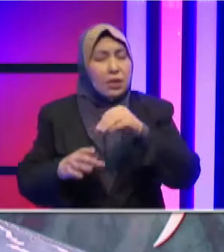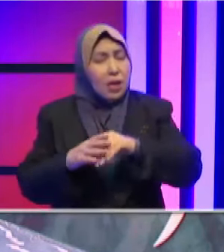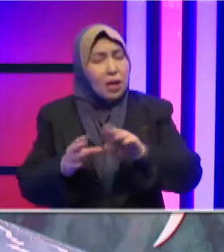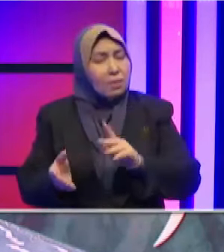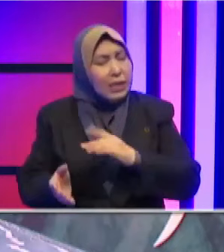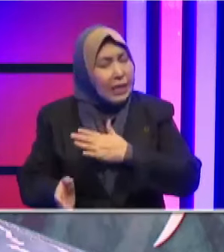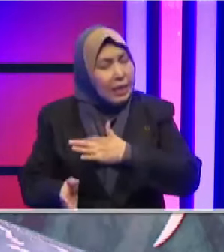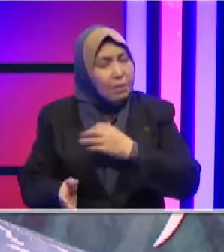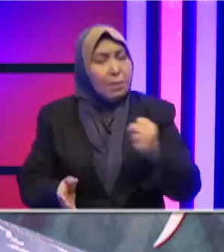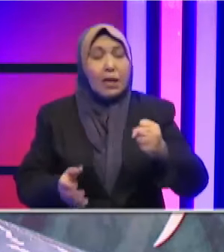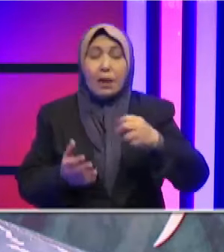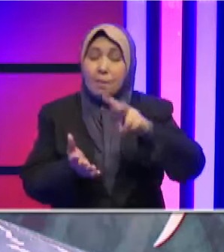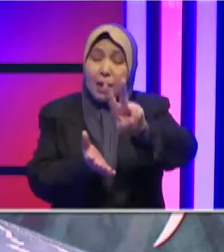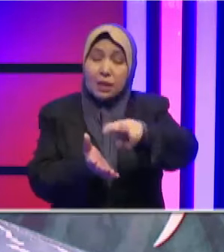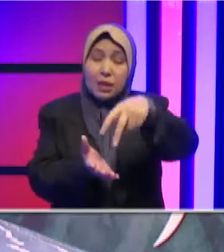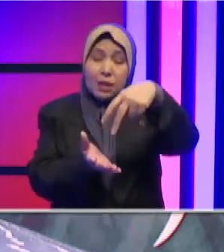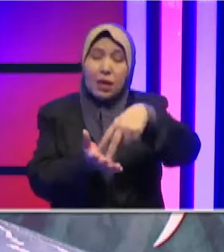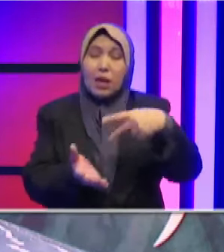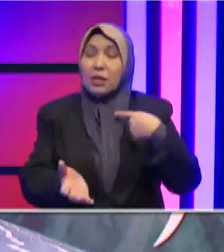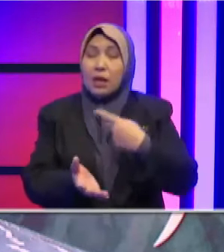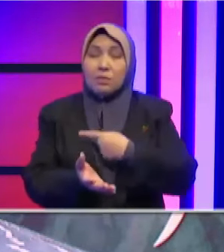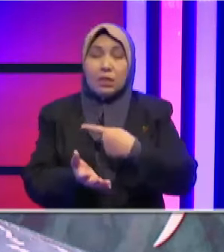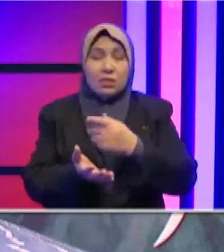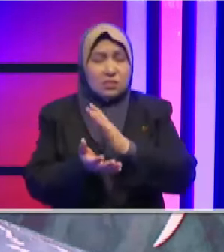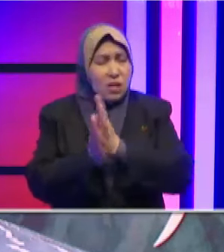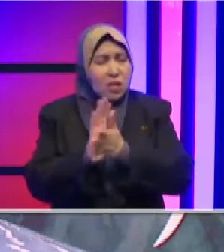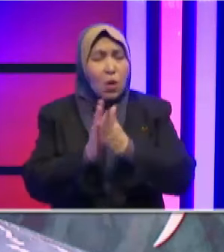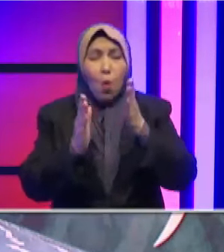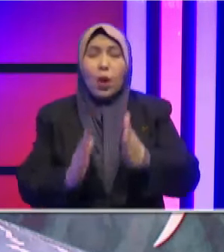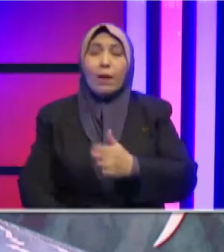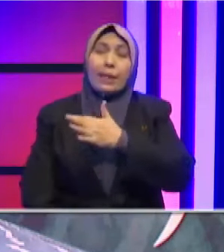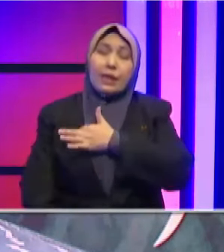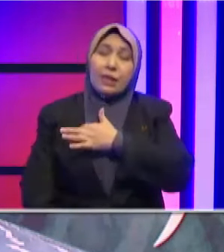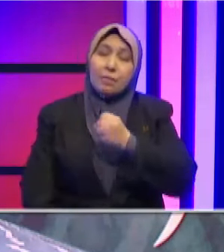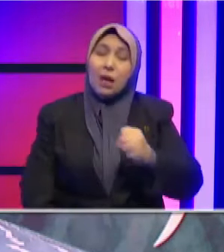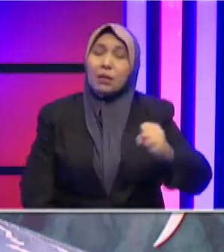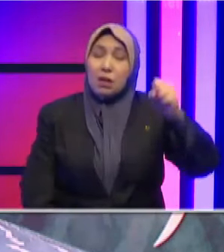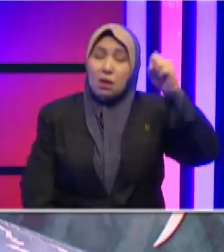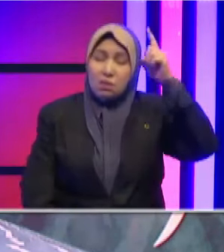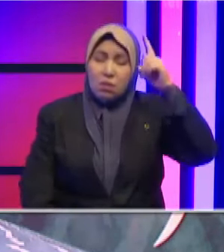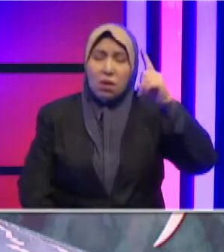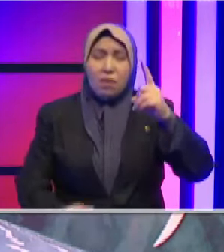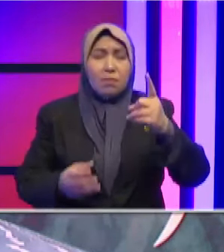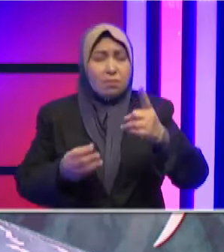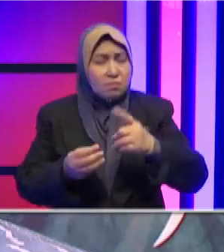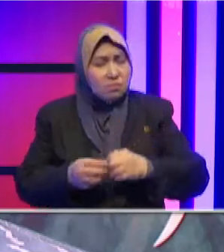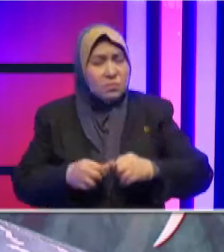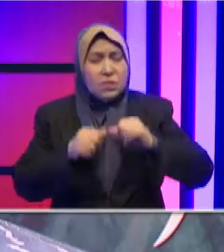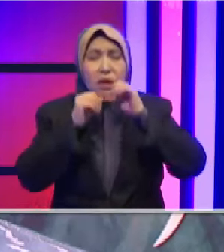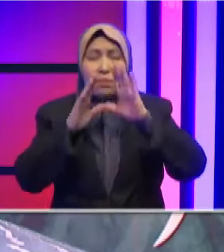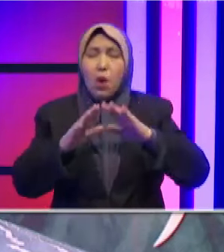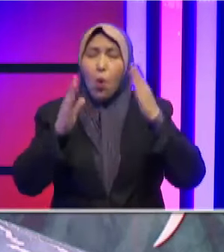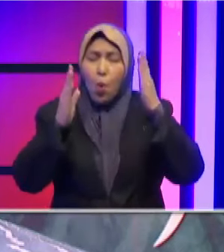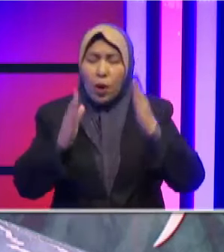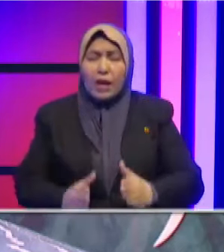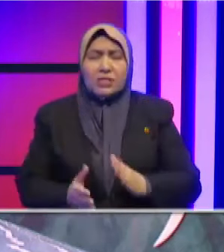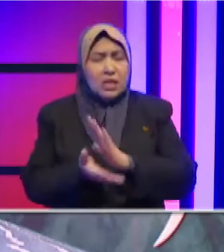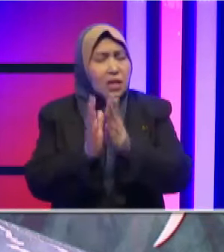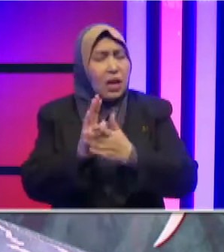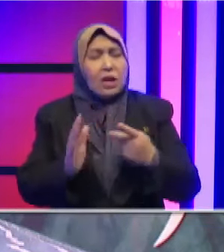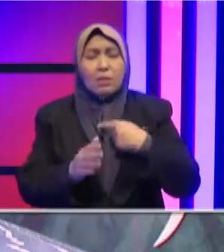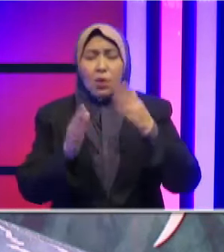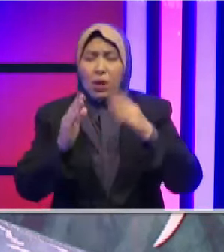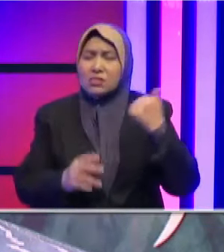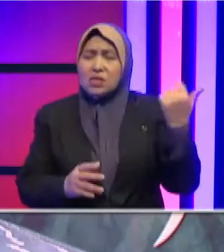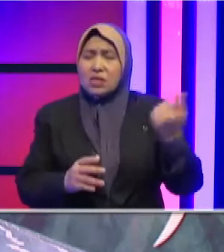keimanannya Allah bangkitkanlah kami menjadi orang-orang yang beriman Ya Allah Ya Allah jadikanlah kami orang-orang yang senantiasa beriman kepadamu